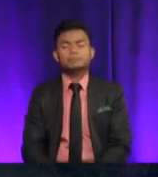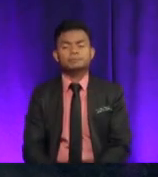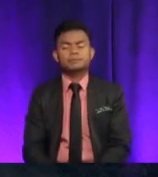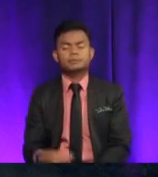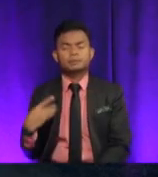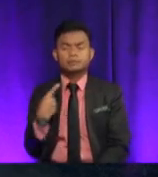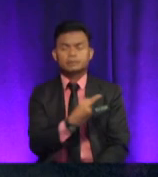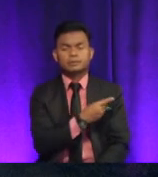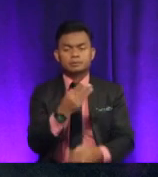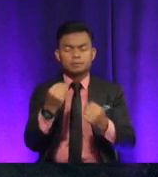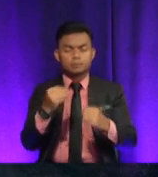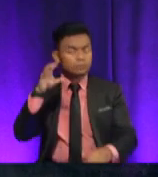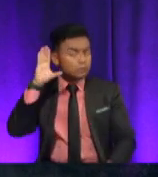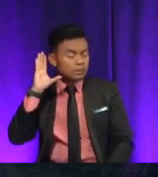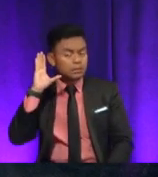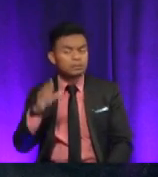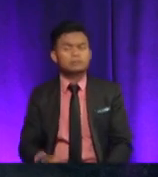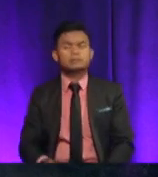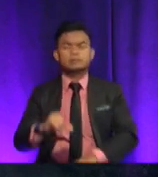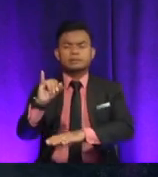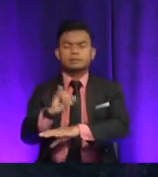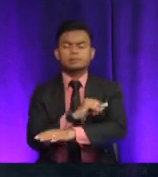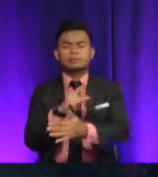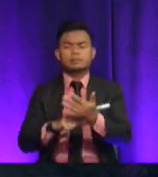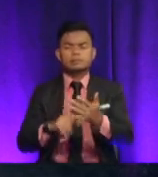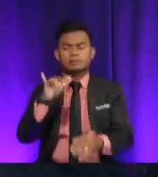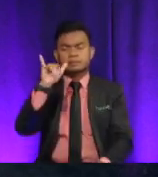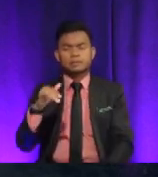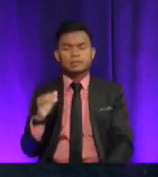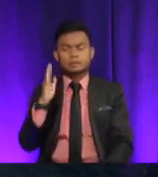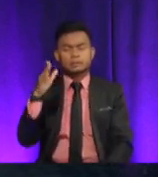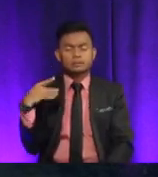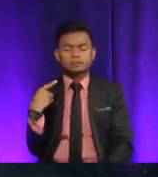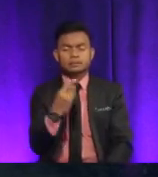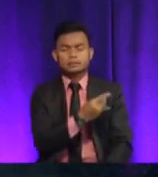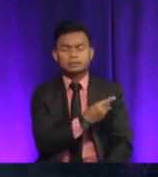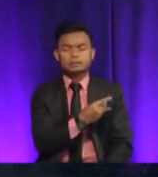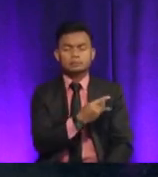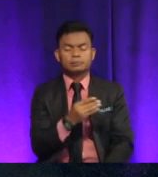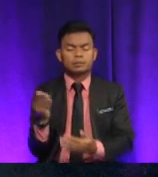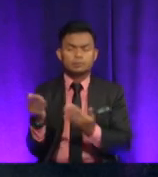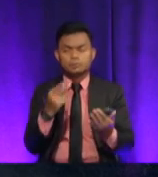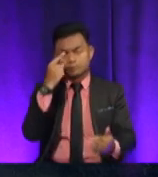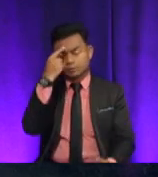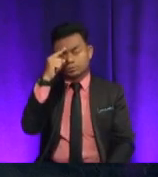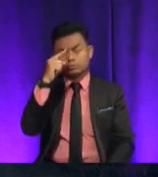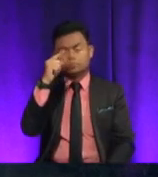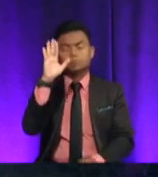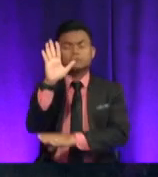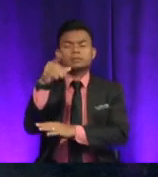Irama apakah yang akan dibawa kepada kita semua kepada petani ini sebagai halo telinga boleh